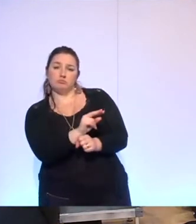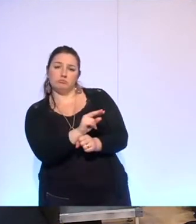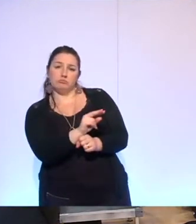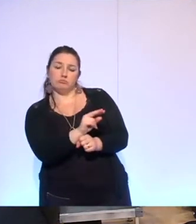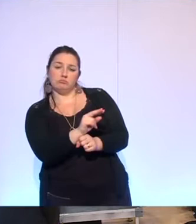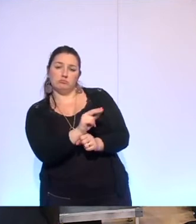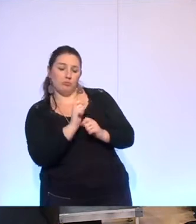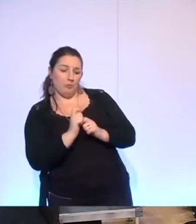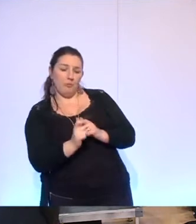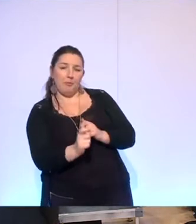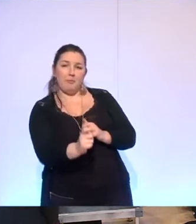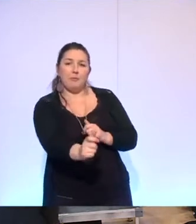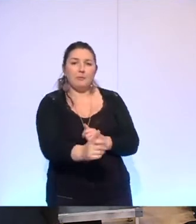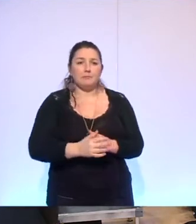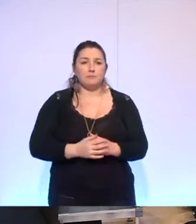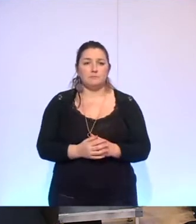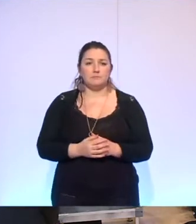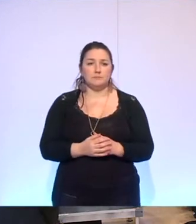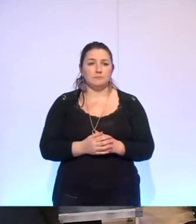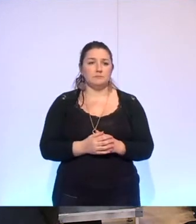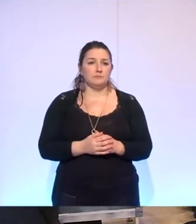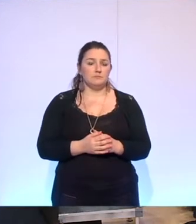au déroulement de l'opération et de l'élection.